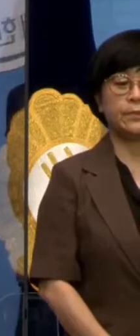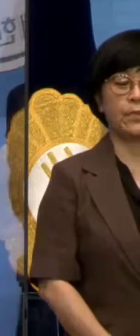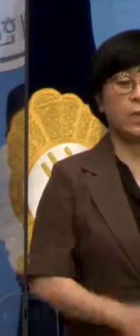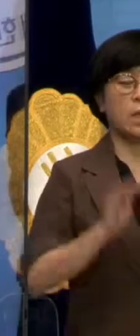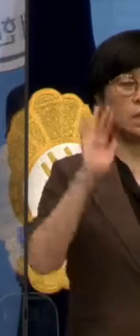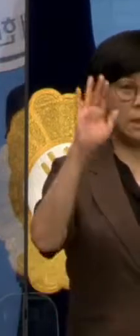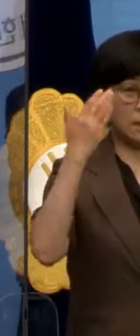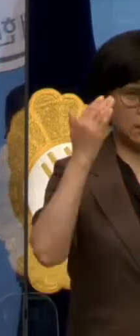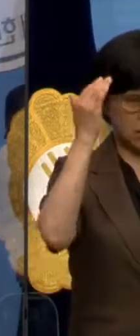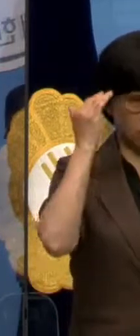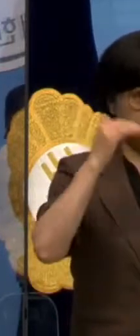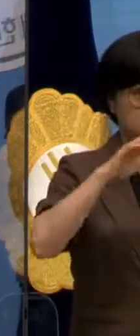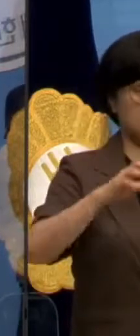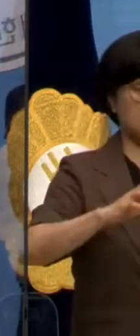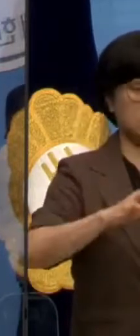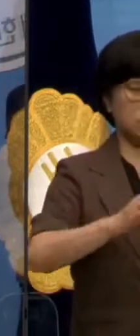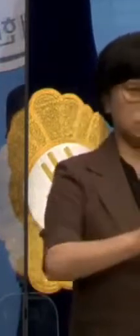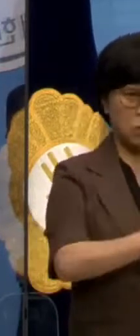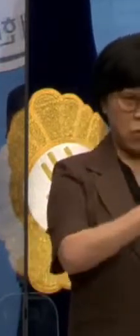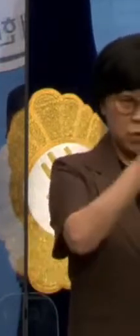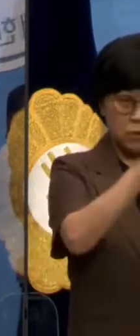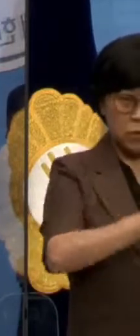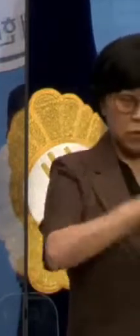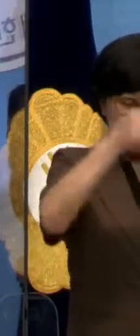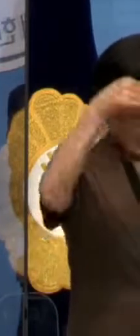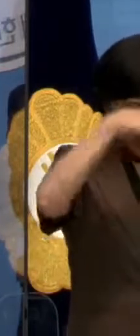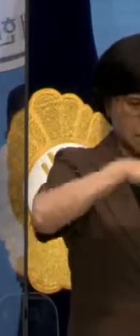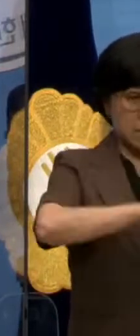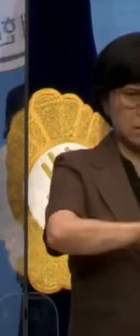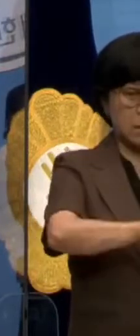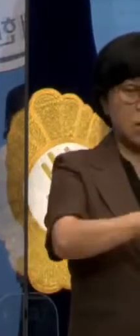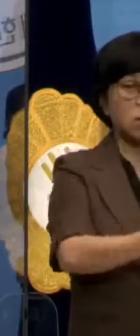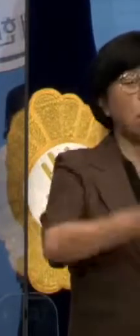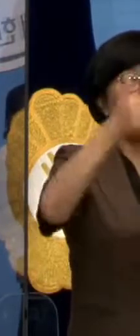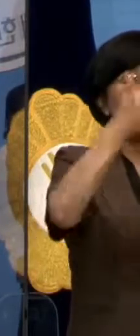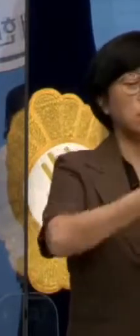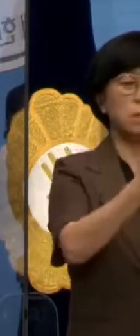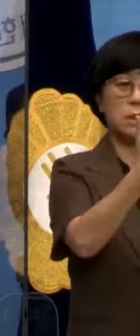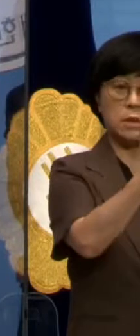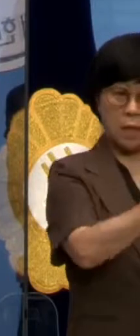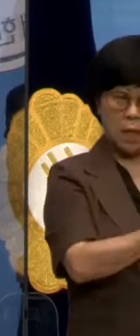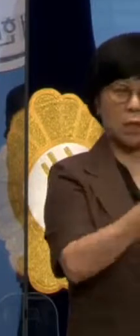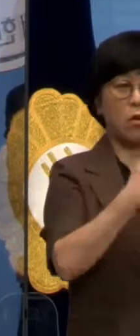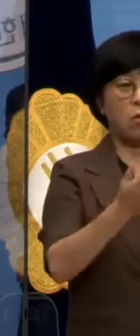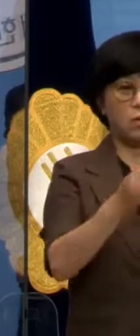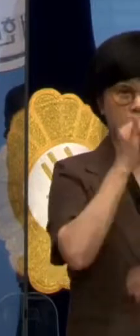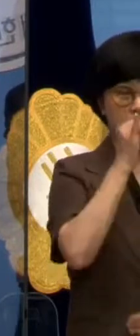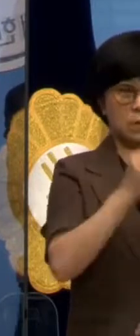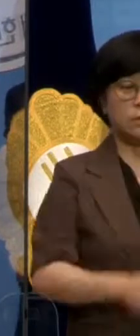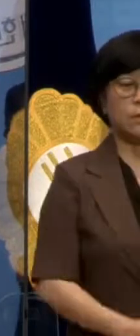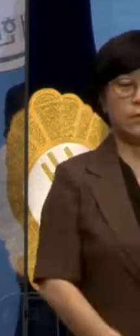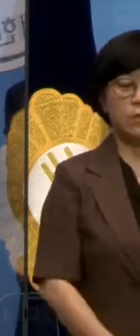최근 우리는 도심 철도 지하화의 성공적인 사례를 경험하고 있습니다.